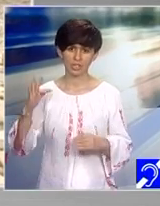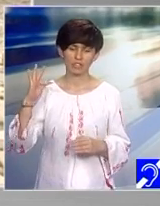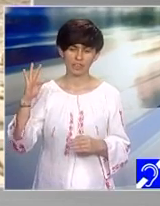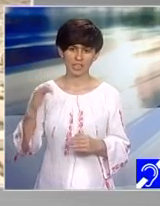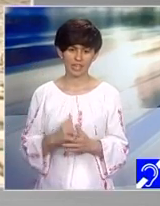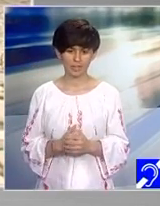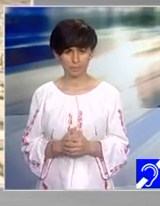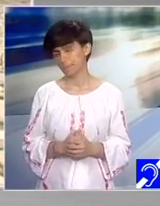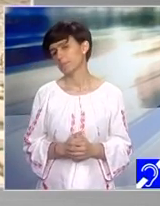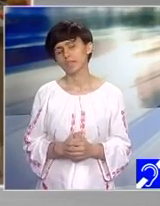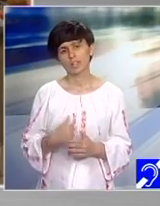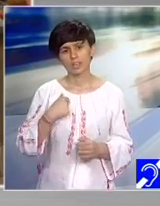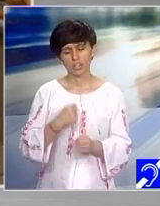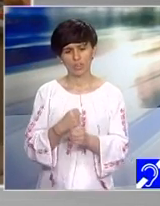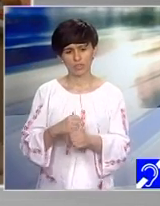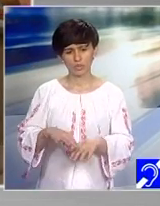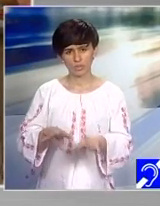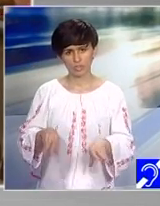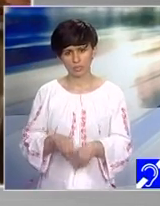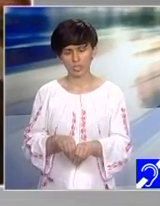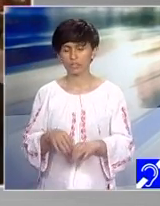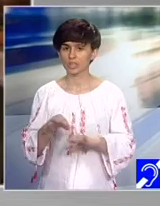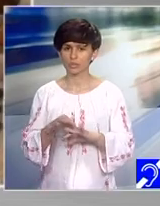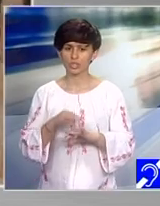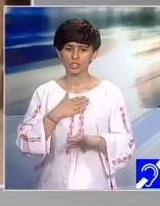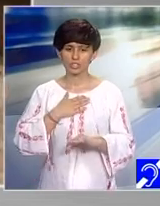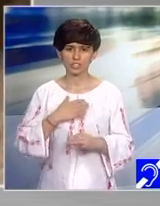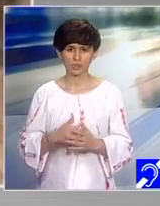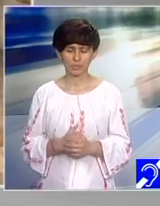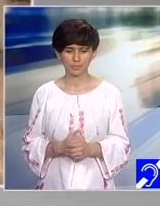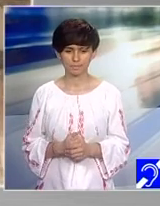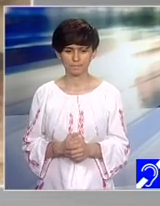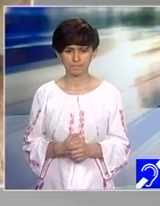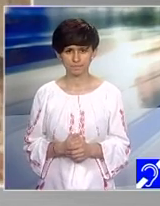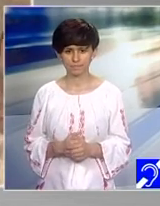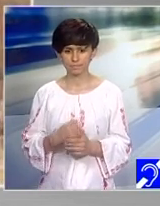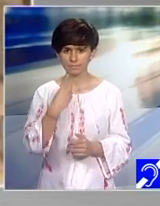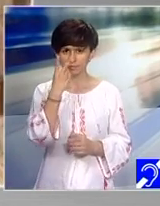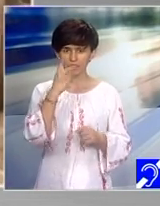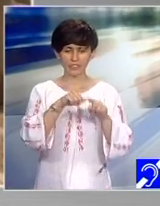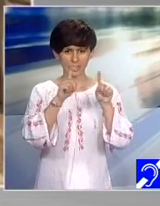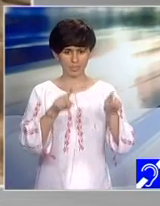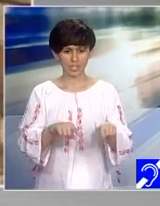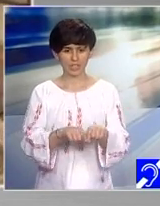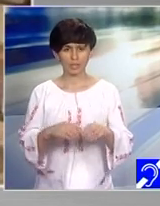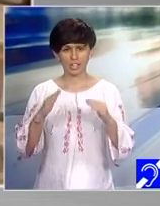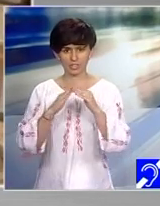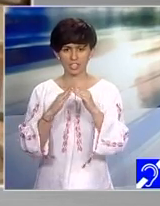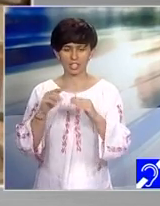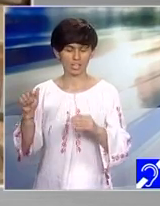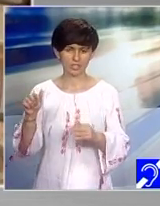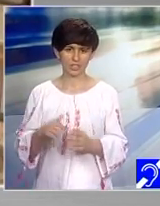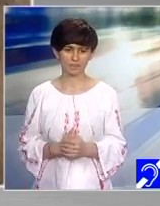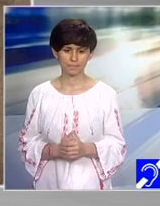soția Rodica. Acum nu vedem prea, imagini de nu la aș prea putea... casa dumneavoastră. Da, așa e, un muzeu.